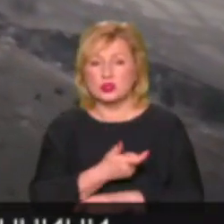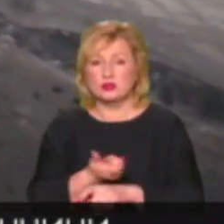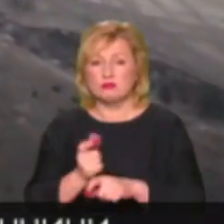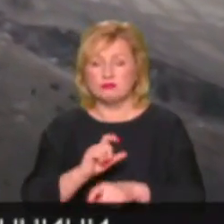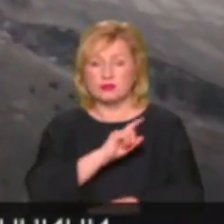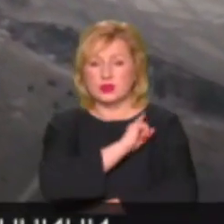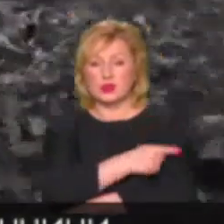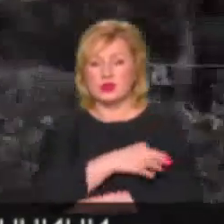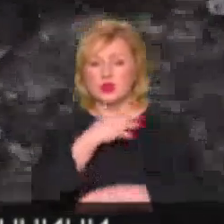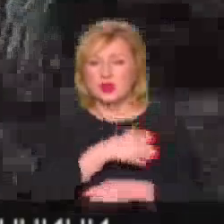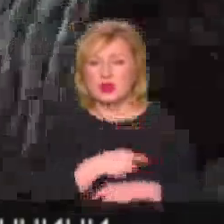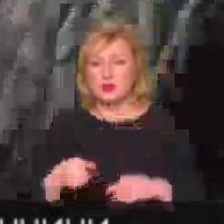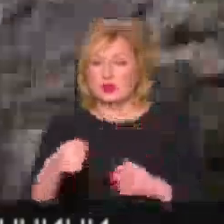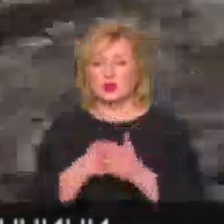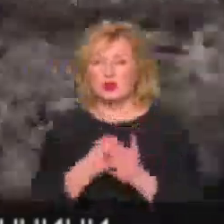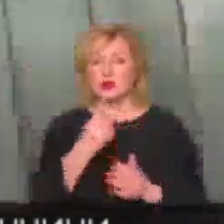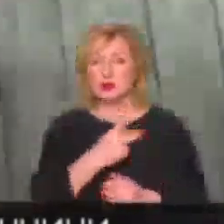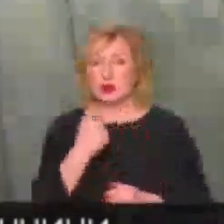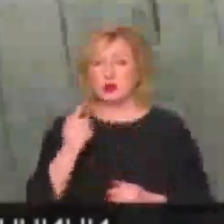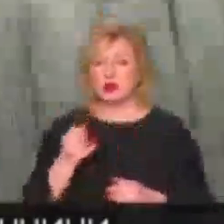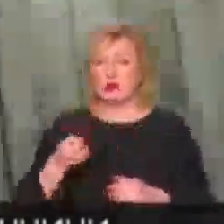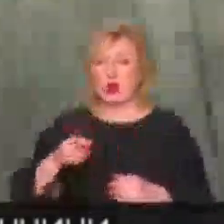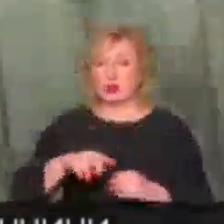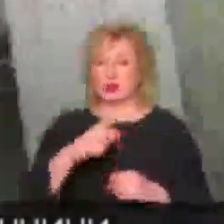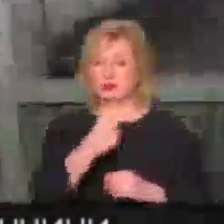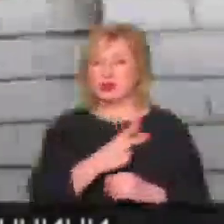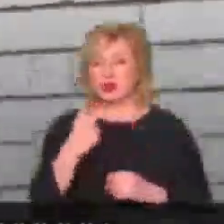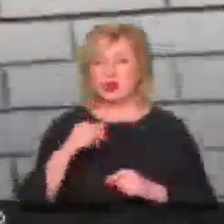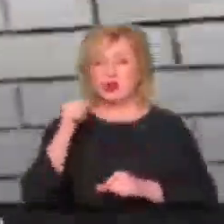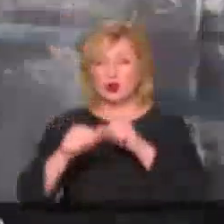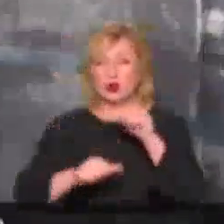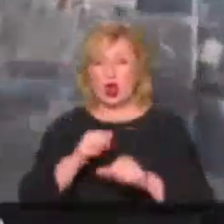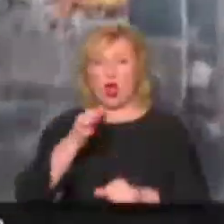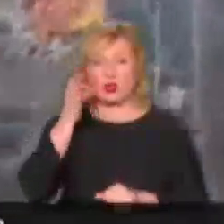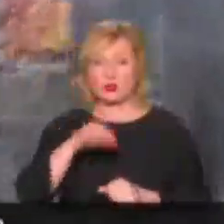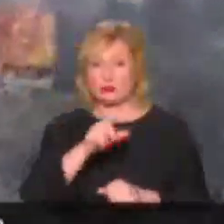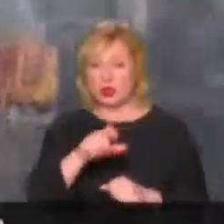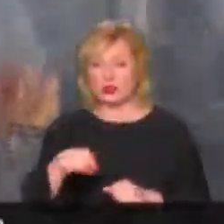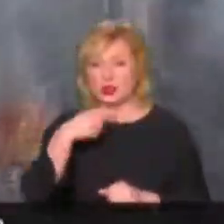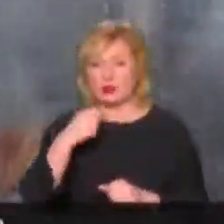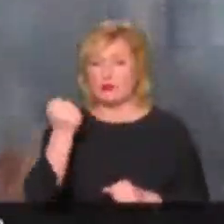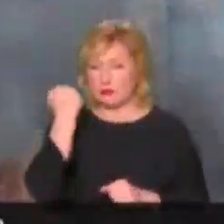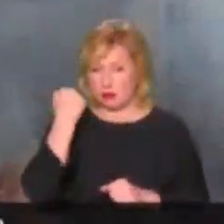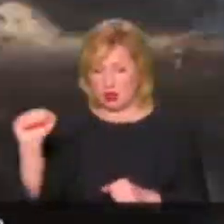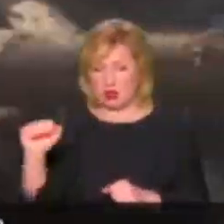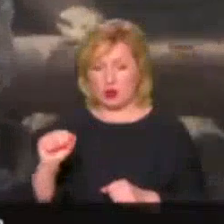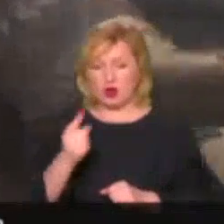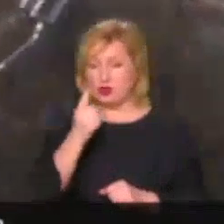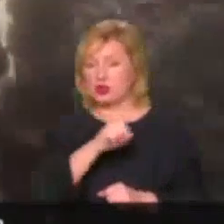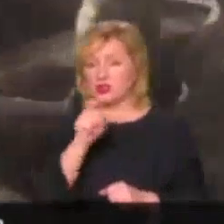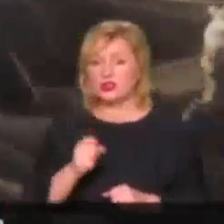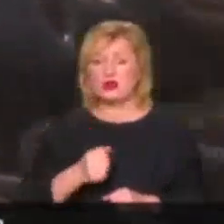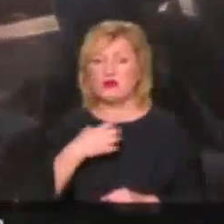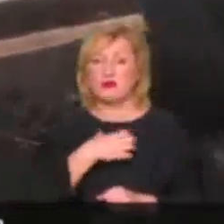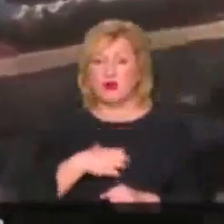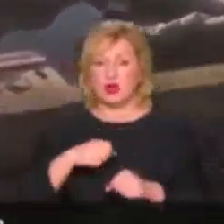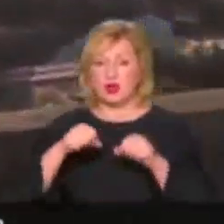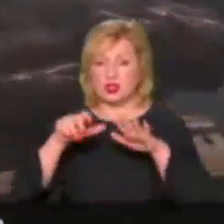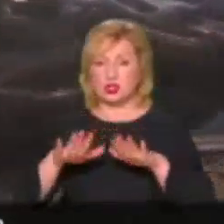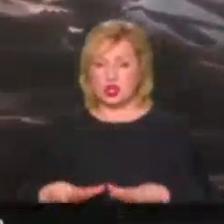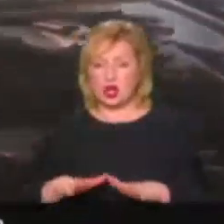80% Мощуна. Про масову відбудову мови немає. Якщо є успішні випадки відновлення, то це, скоріш,